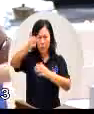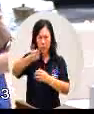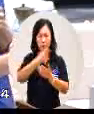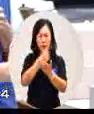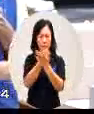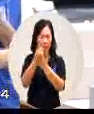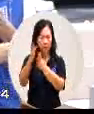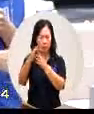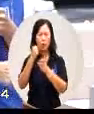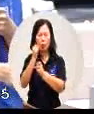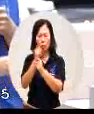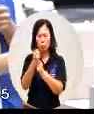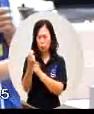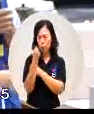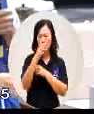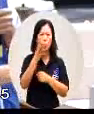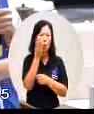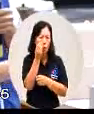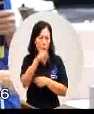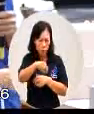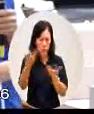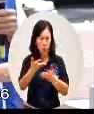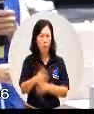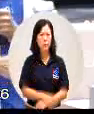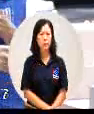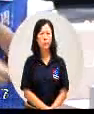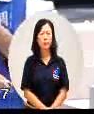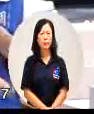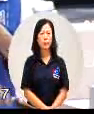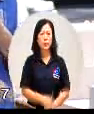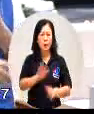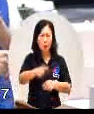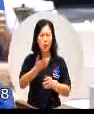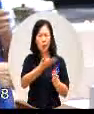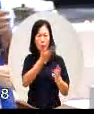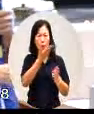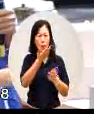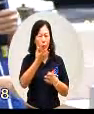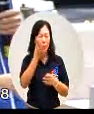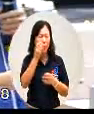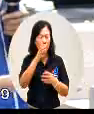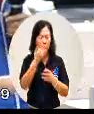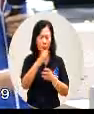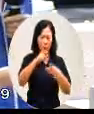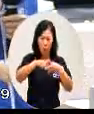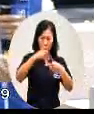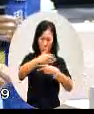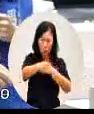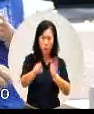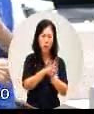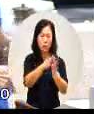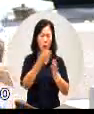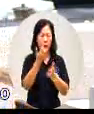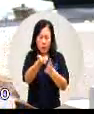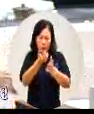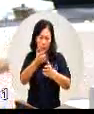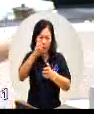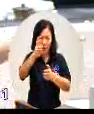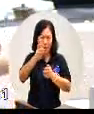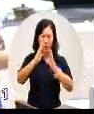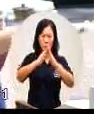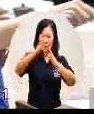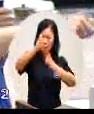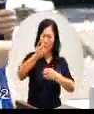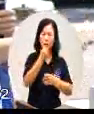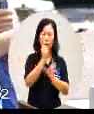个观光景观工程，很多包括谢前市长这边六七级，至少都五级，